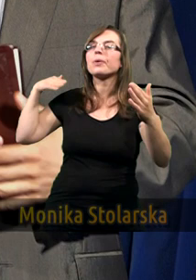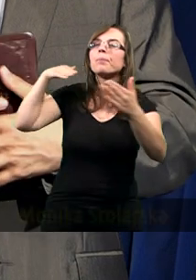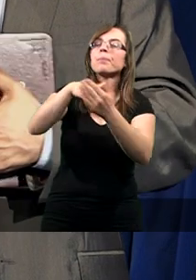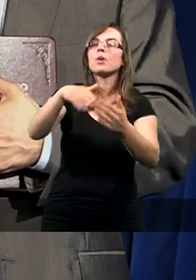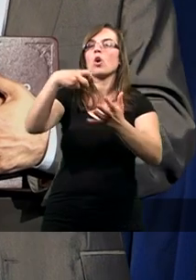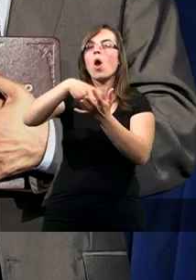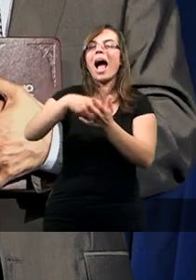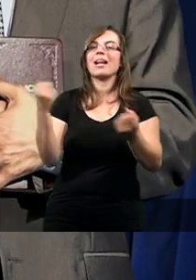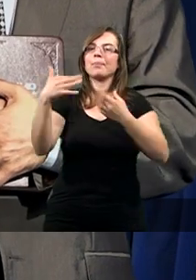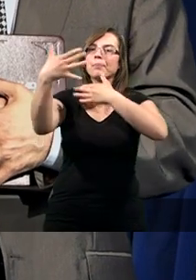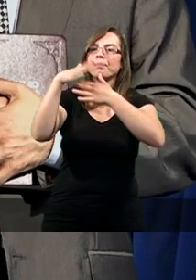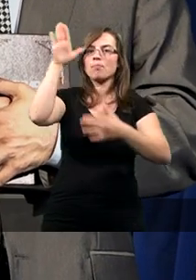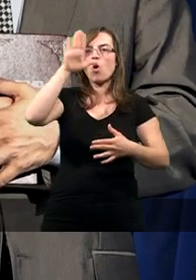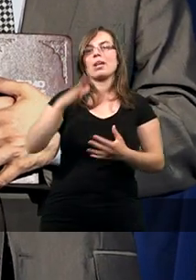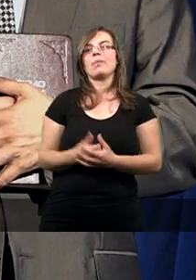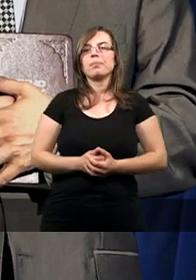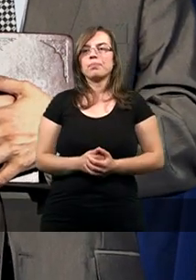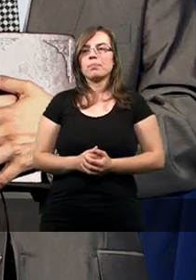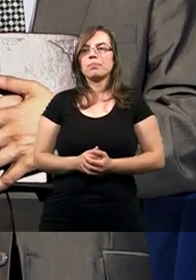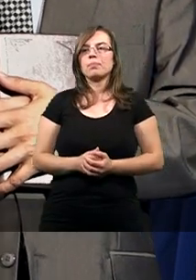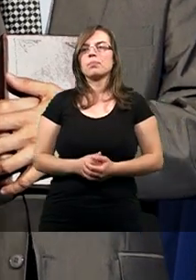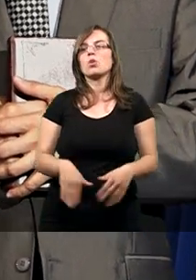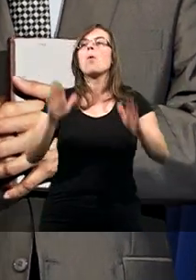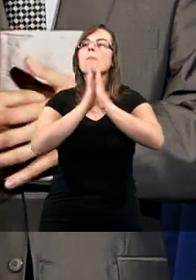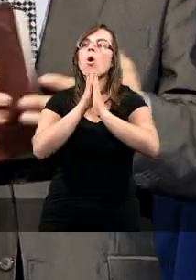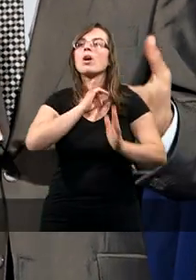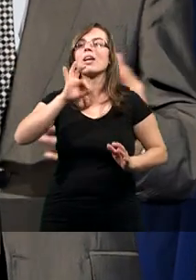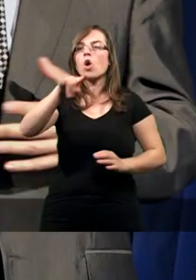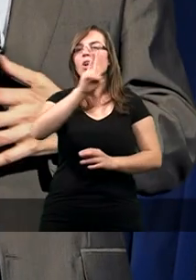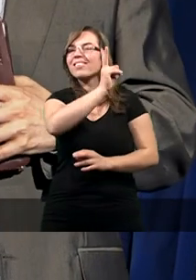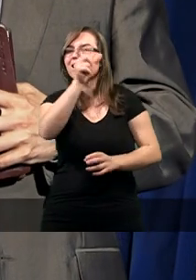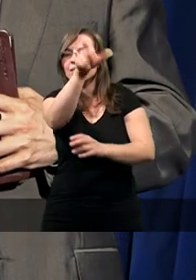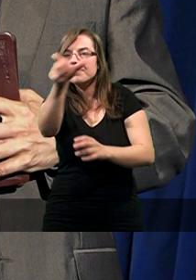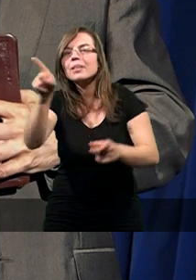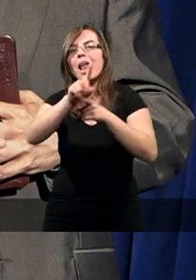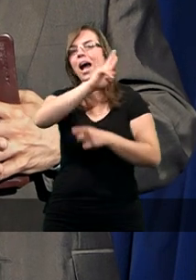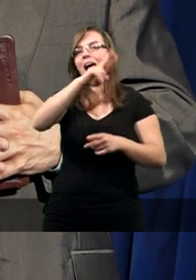na naszych kolanach. This is my prayer for each one of us this morning. Modlę się o to dla